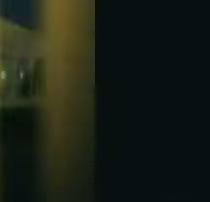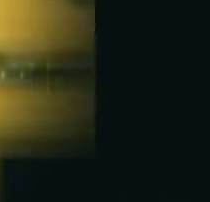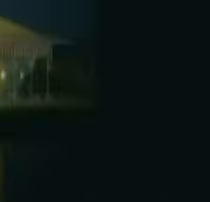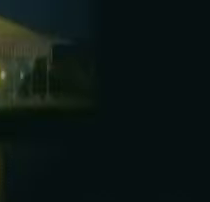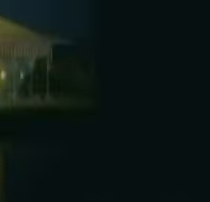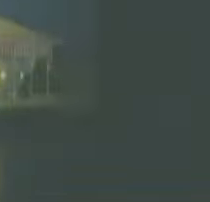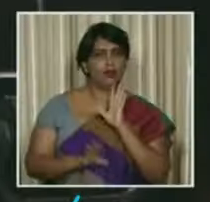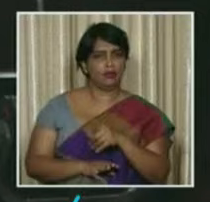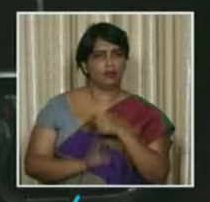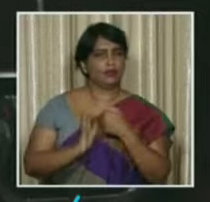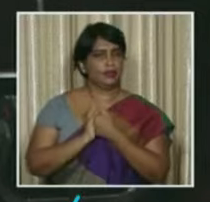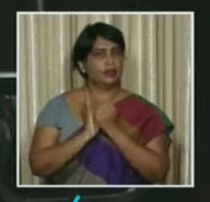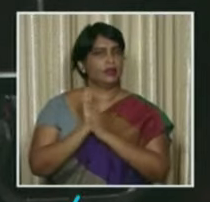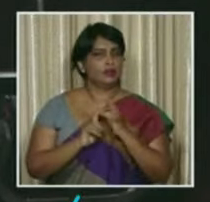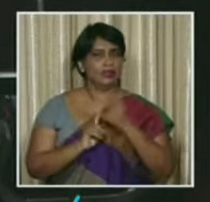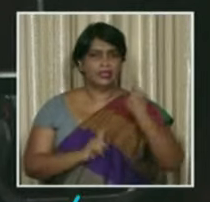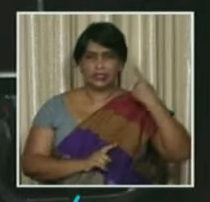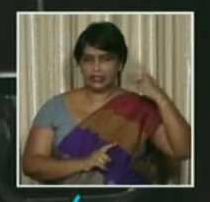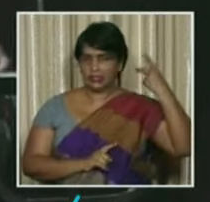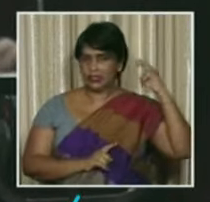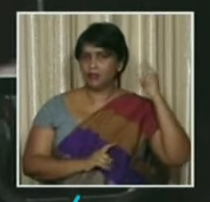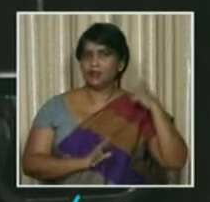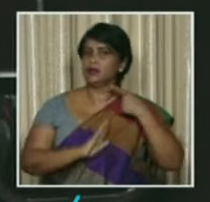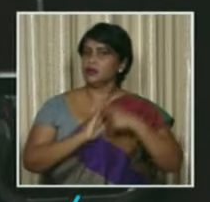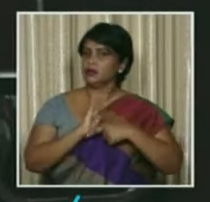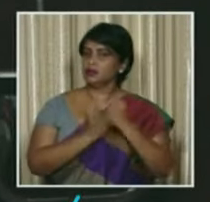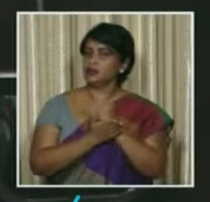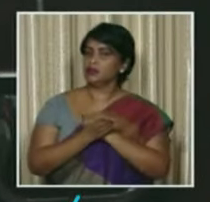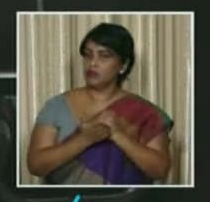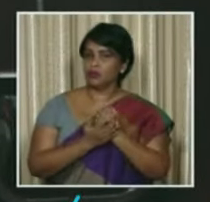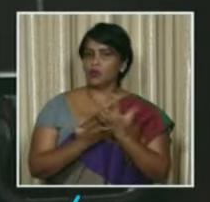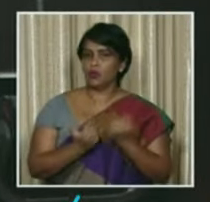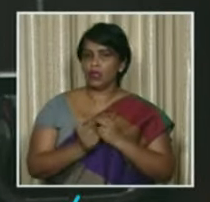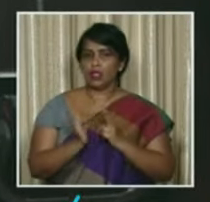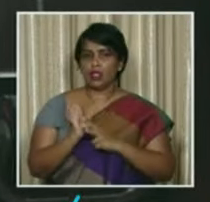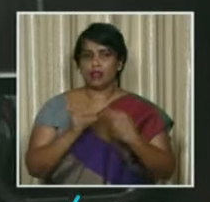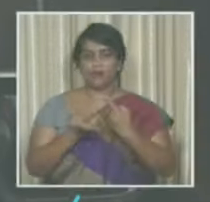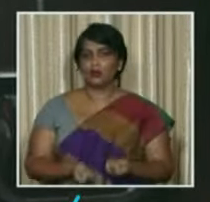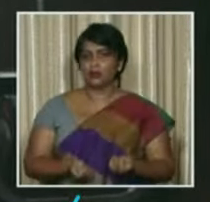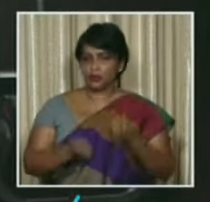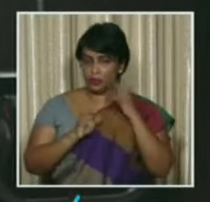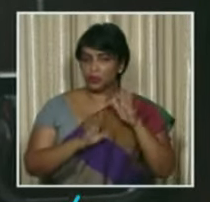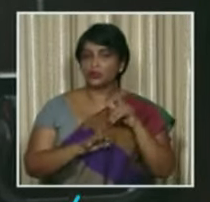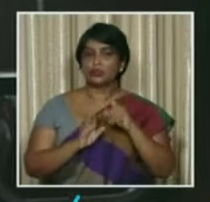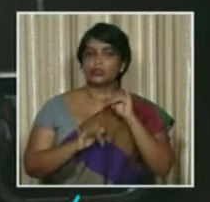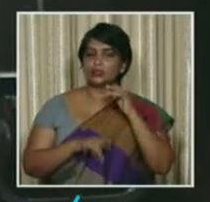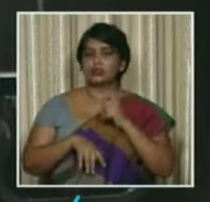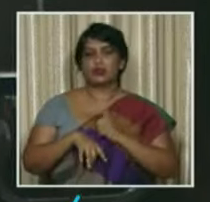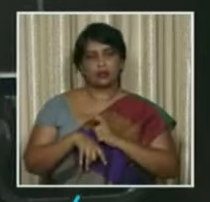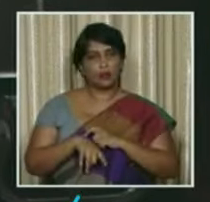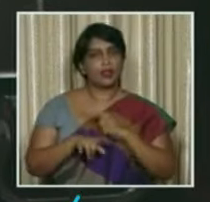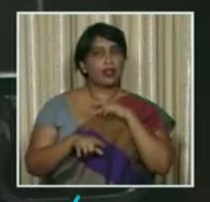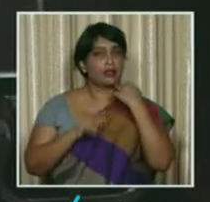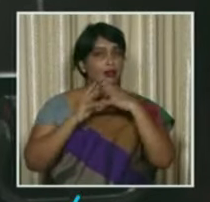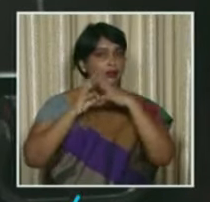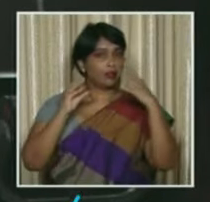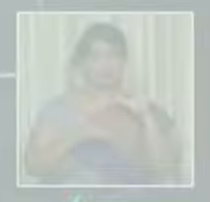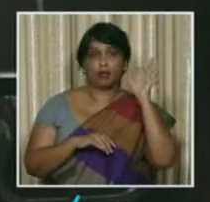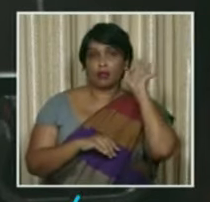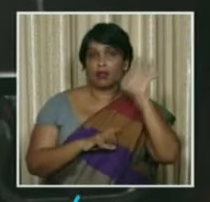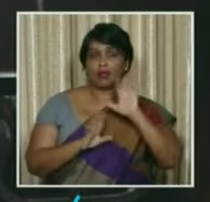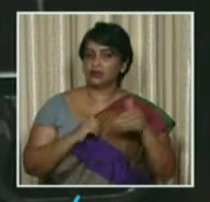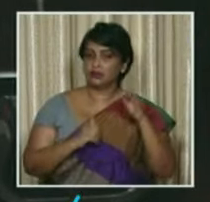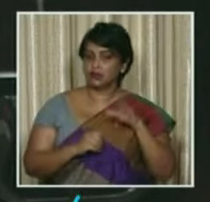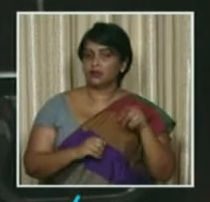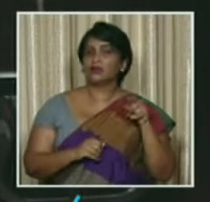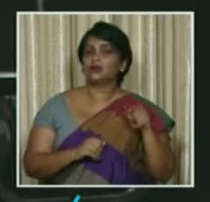කැමැත්තෙමි. ඒ පෙරදා එනකොට මුළු රටේම අත්‍යවශ්‍ය එළවලු ද්‍රව්‍යවල මිල ඉහළ ගියා. සමහර අවස්ථාවල කැරට් මිල රත්රන් වලට වඩා